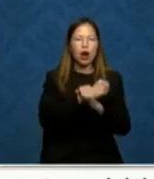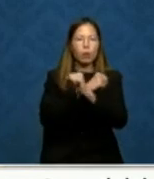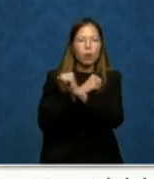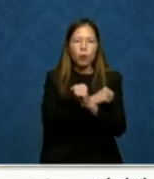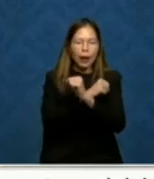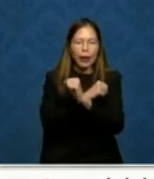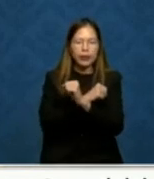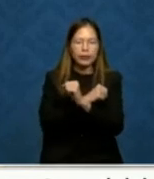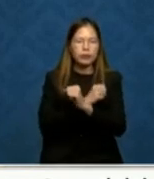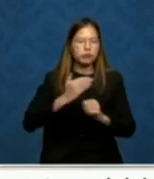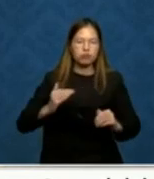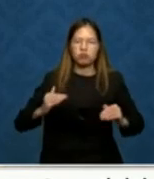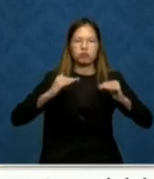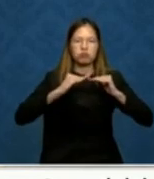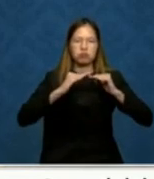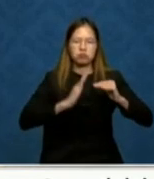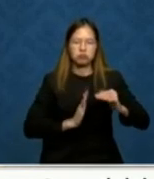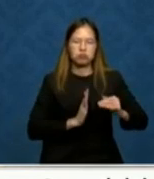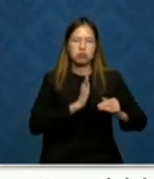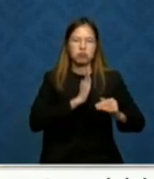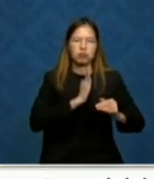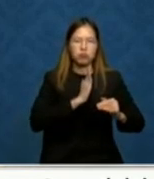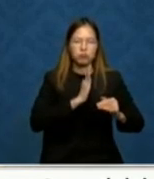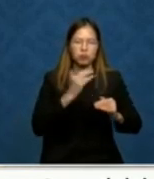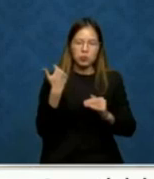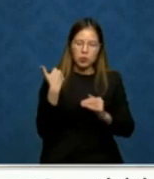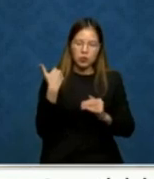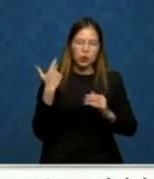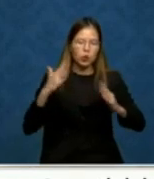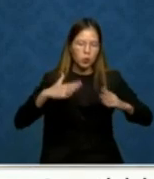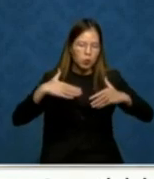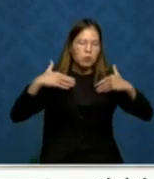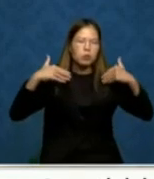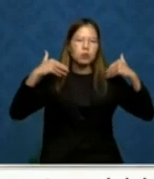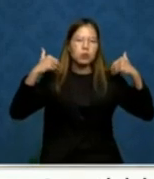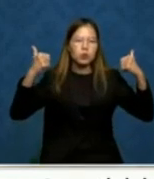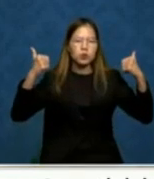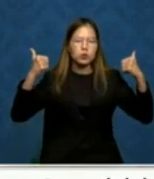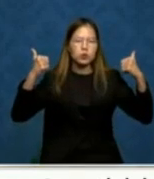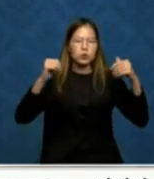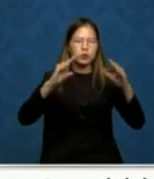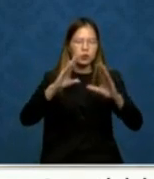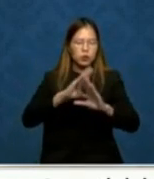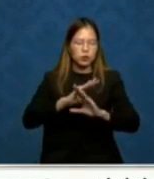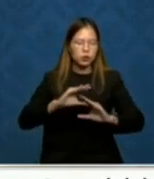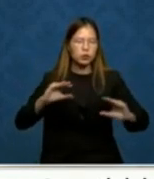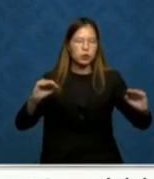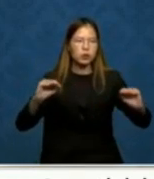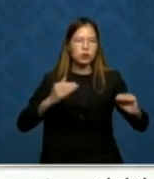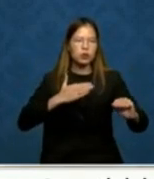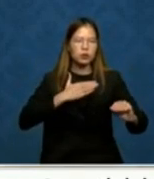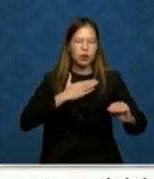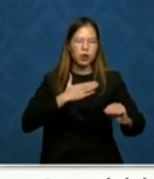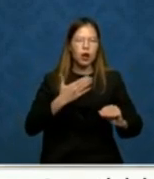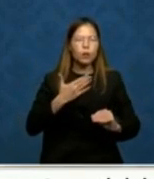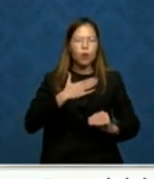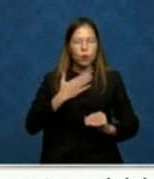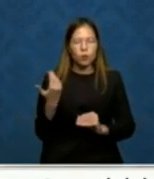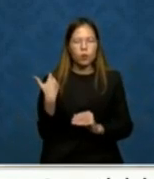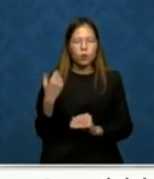การศักดิ์ศรีเขาต้องการความปกติสุขในชีวิตของเขาแต่ผมอยากจะเรียกร้องแทนเหยื่อเหล่านี้ครับ